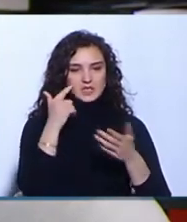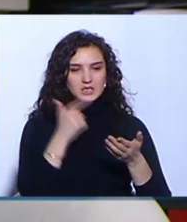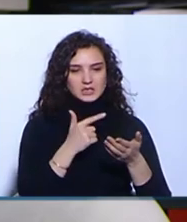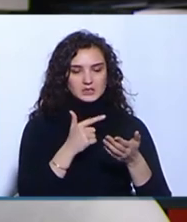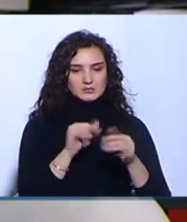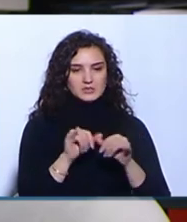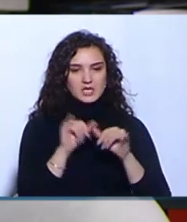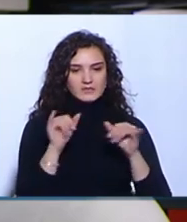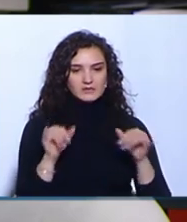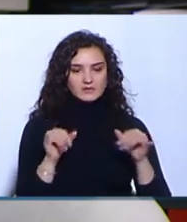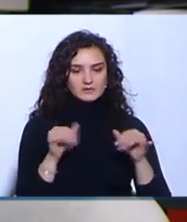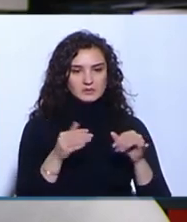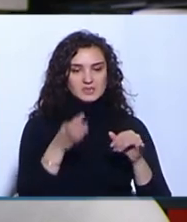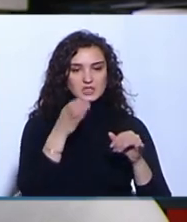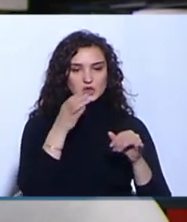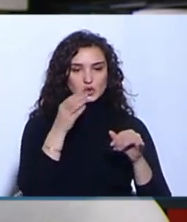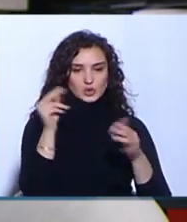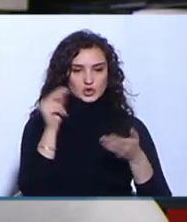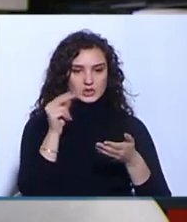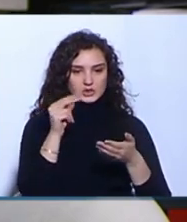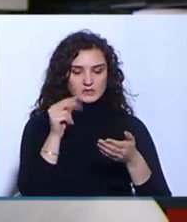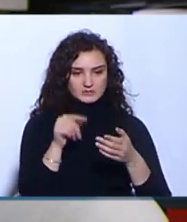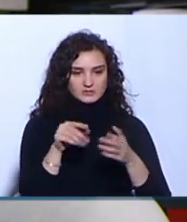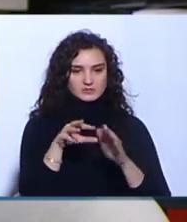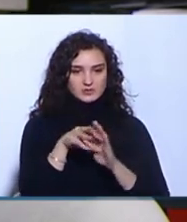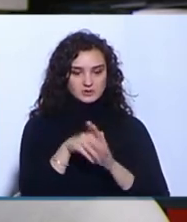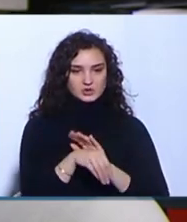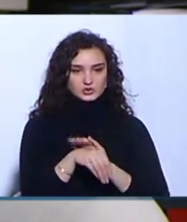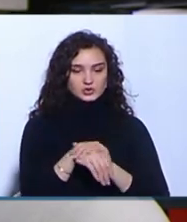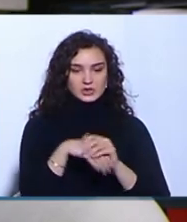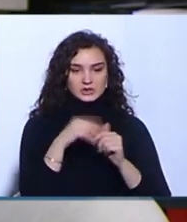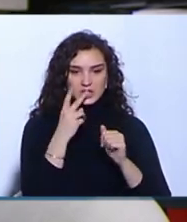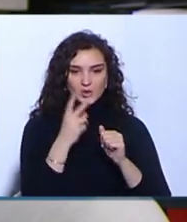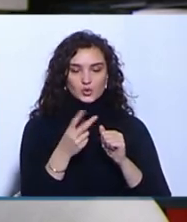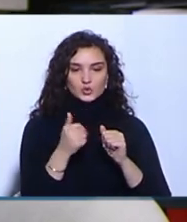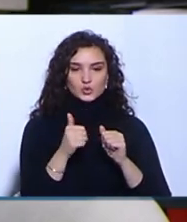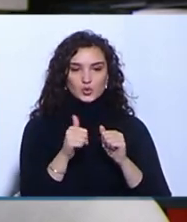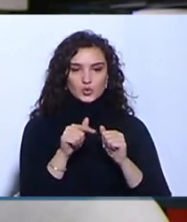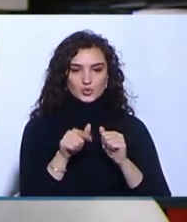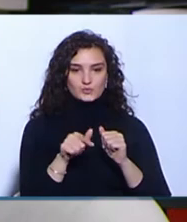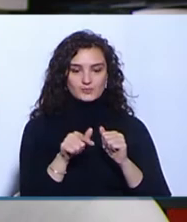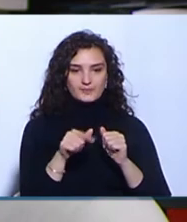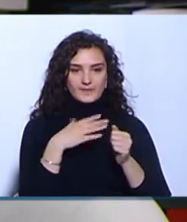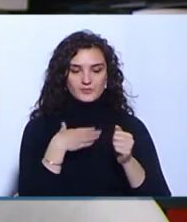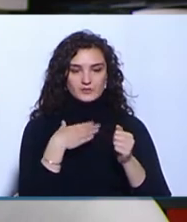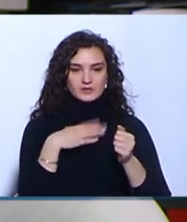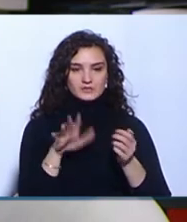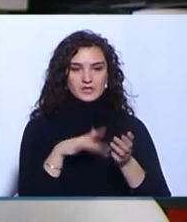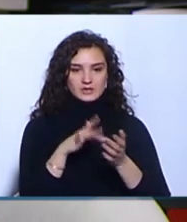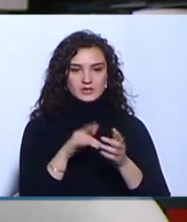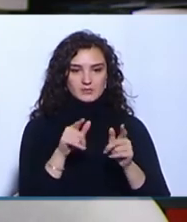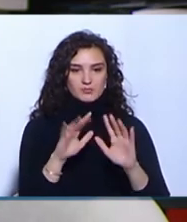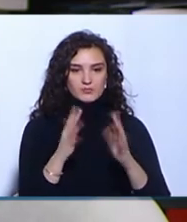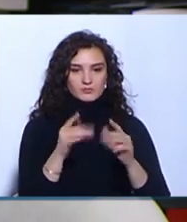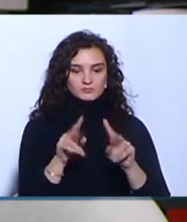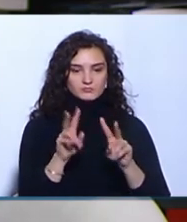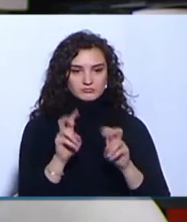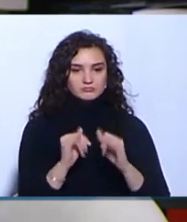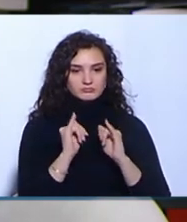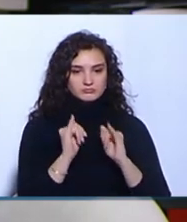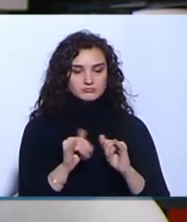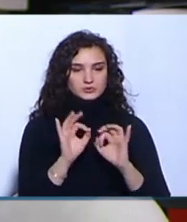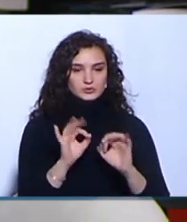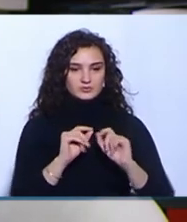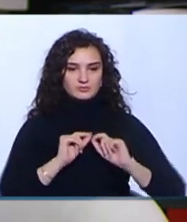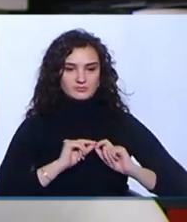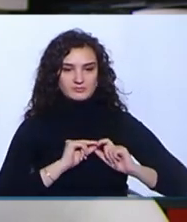და განვითარების მეცნიერულად შესწავლის ქსელში ნახოს, როგორ ეხმაურება ჩვენი ქვეყანა ამ მოვლენას. ამას ეძღვნება ზუსტად ეს